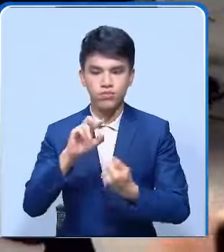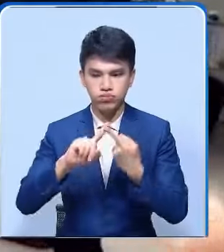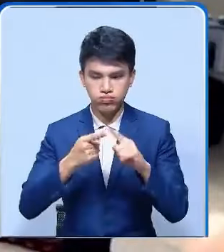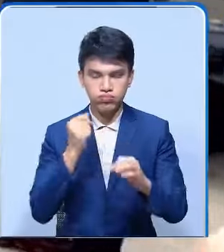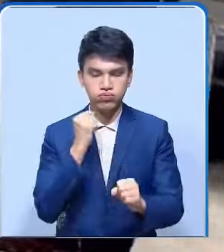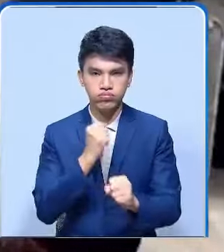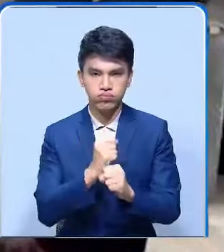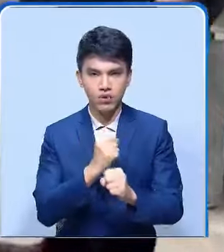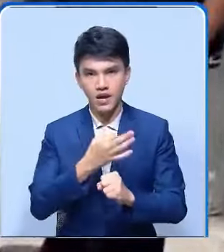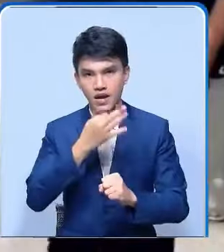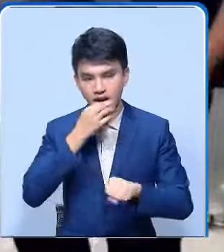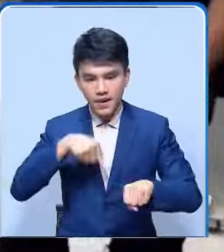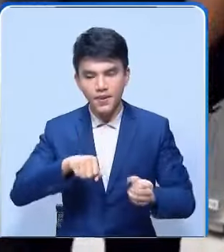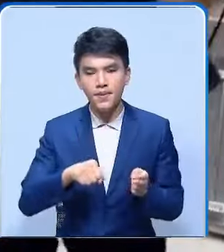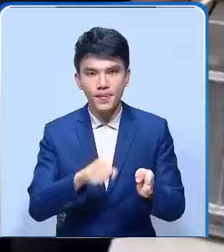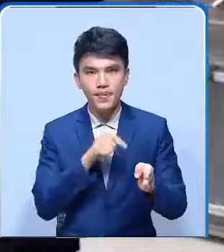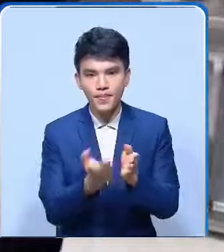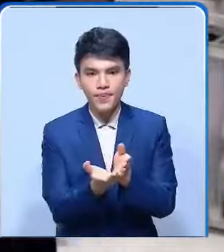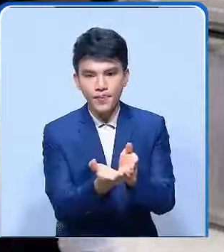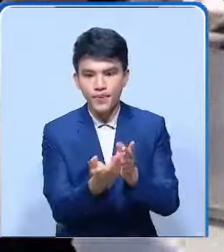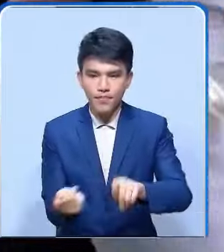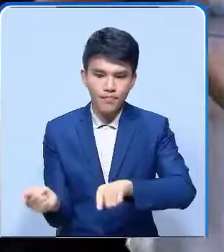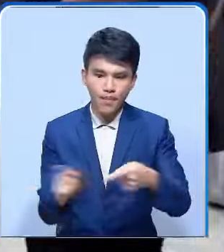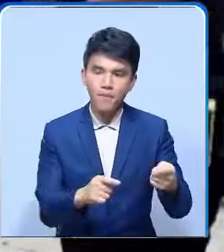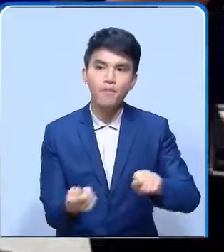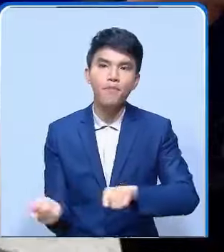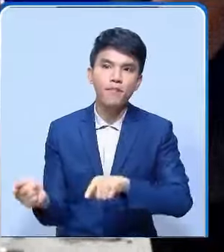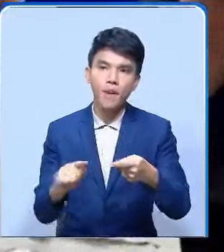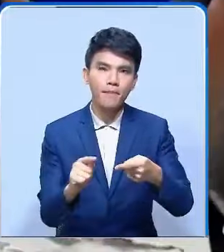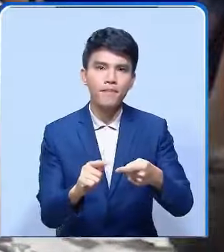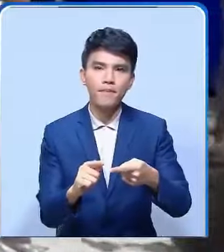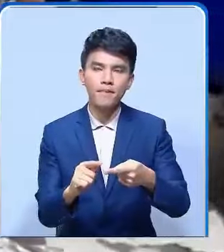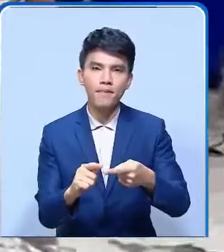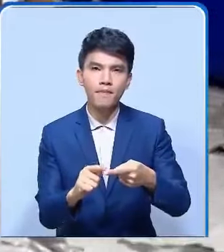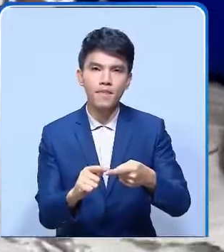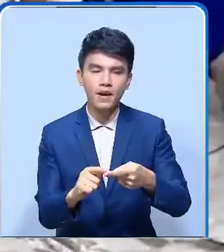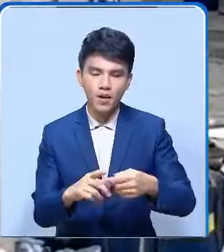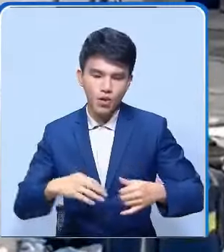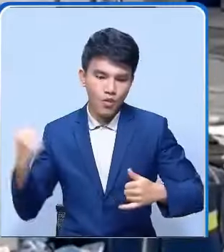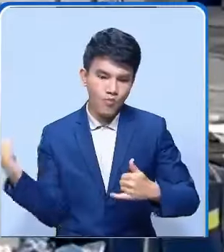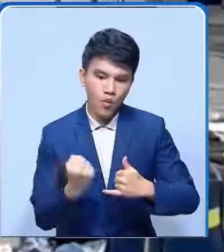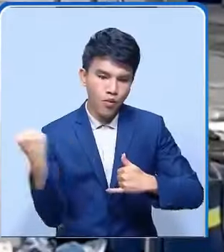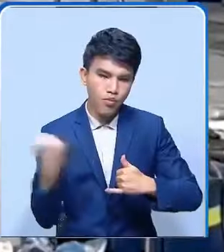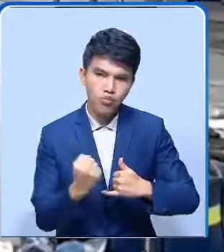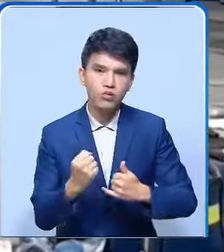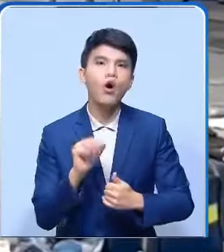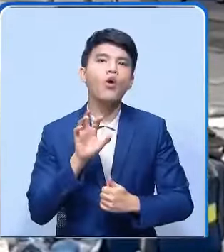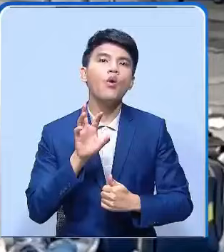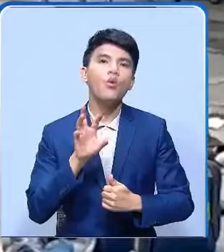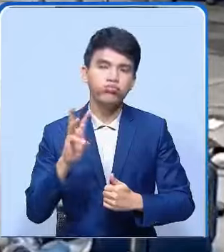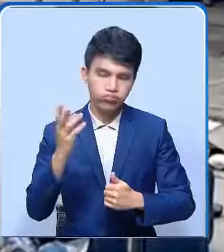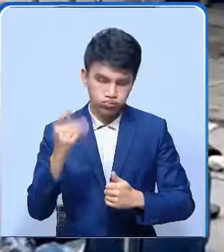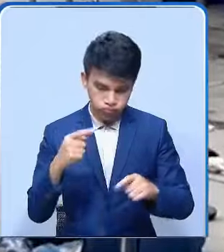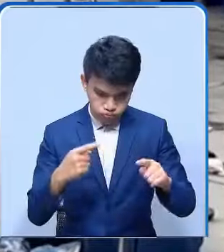ค่ะทำอาชีพขี่รถจักรยานยนต์พ่วงข้างขายโรตีใช้มีดแทงเข้าที่หน้าลำตัวแล้วก็ฝ่ามือ6แผลเจ็บส